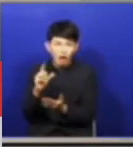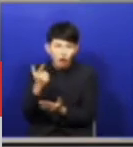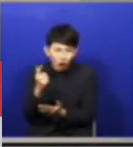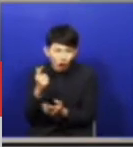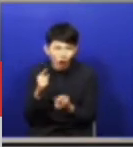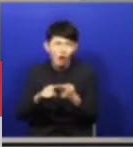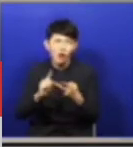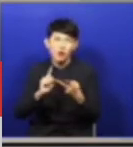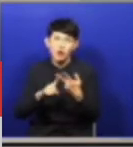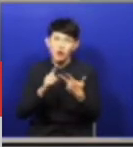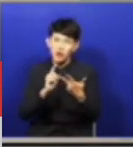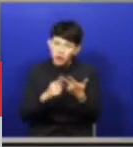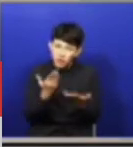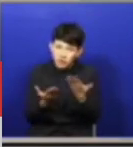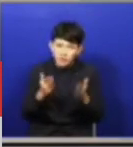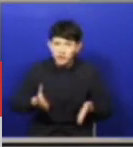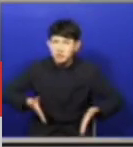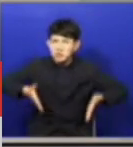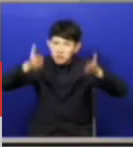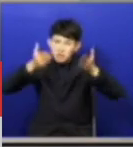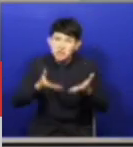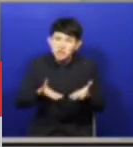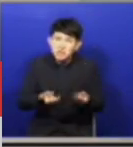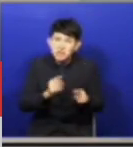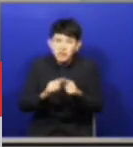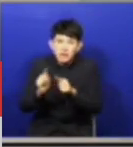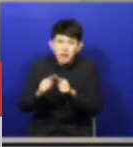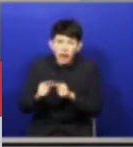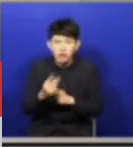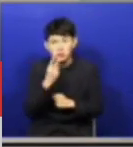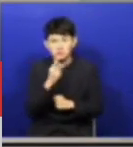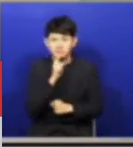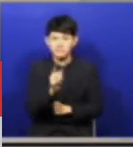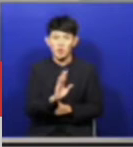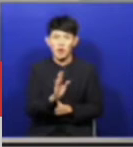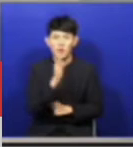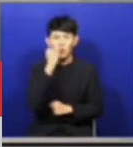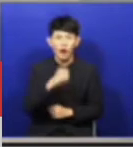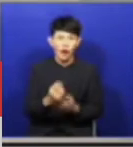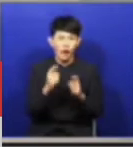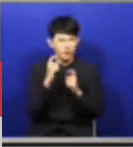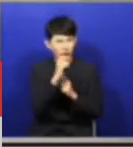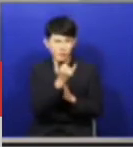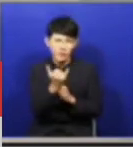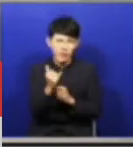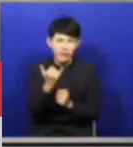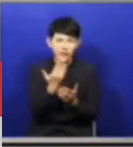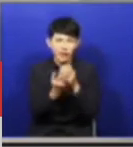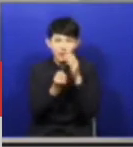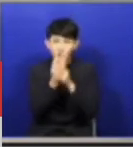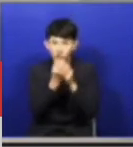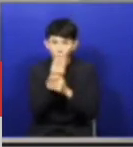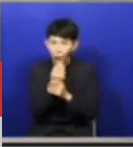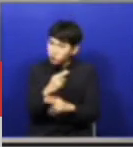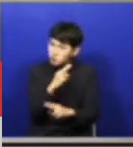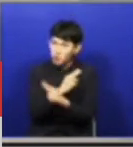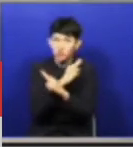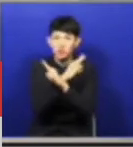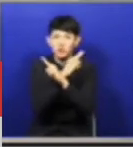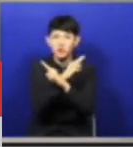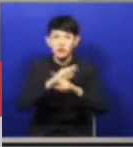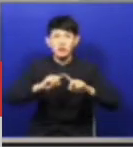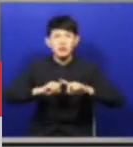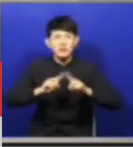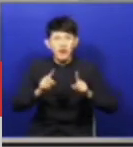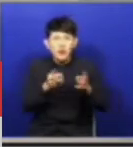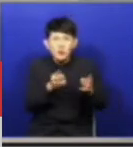ทรัพย์ที่มีความเสี่ยงสูงก็ไม่ว่ากันครับพออะไรที่มันเสี่ยงสูงมันก็ดอกเบี้ยดับเบิ้ลแต่มันขึ้นอยู่กับ